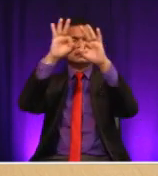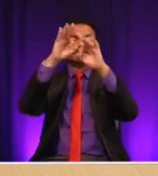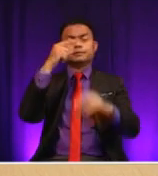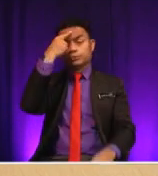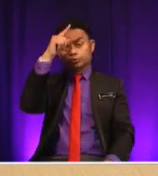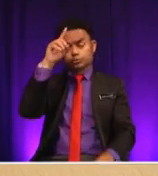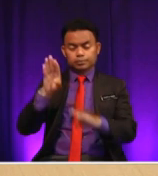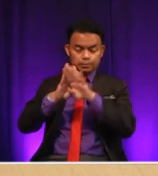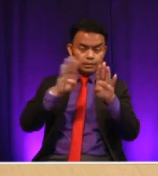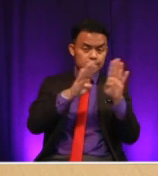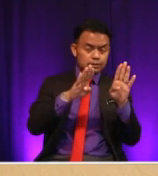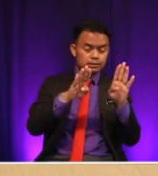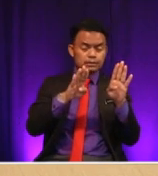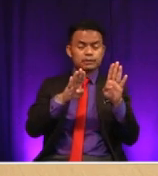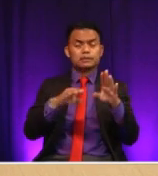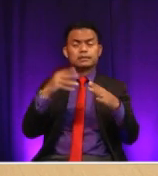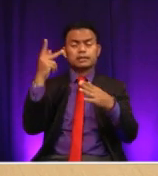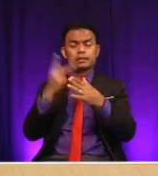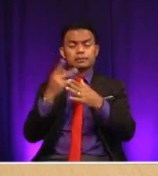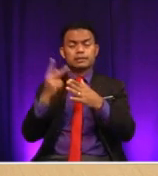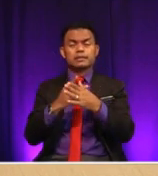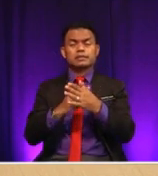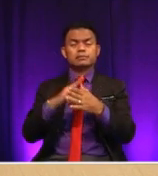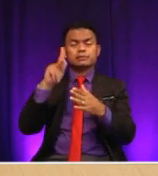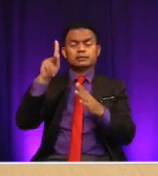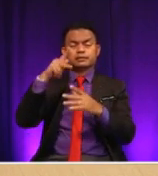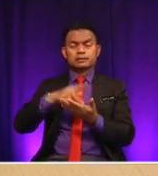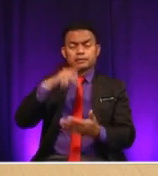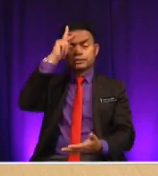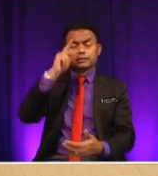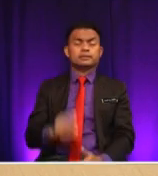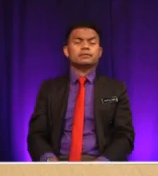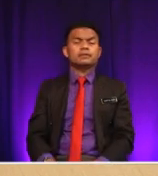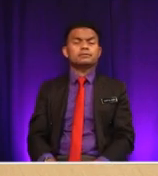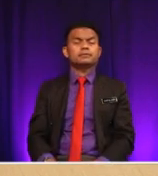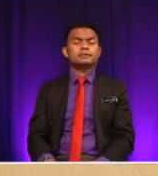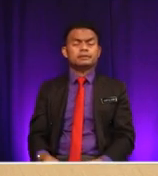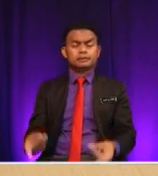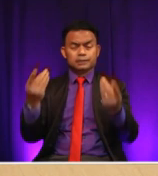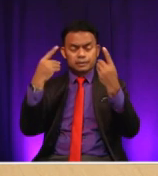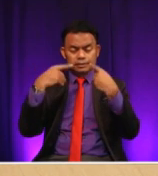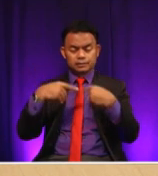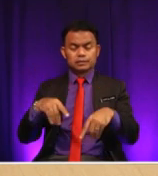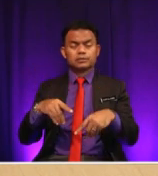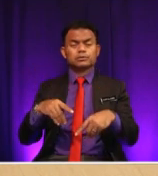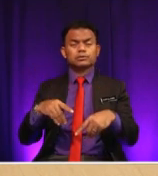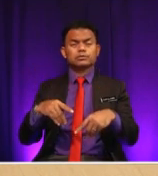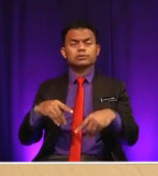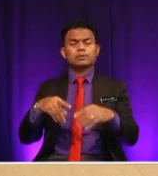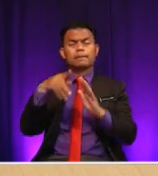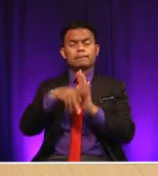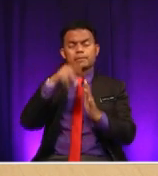eliman kajian dalam kmk oke maksudnya kenal hadir terlebih dahulu perkataan persoalan tentang